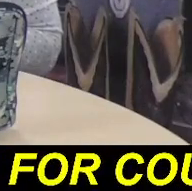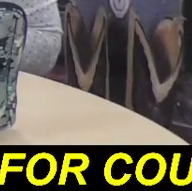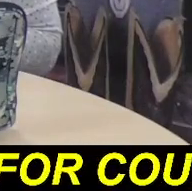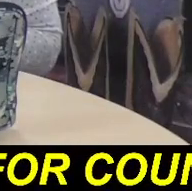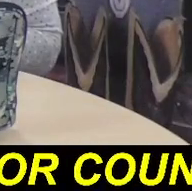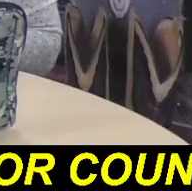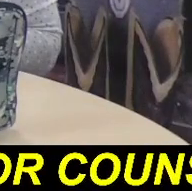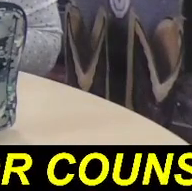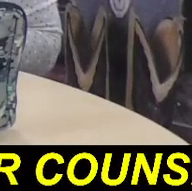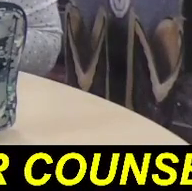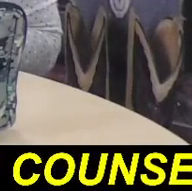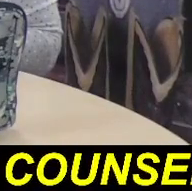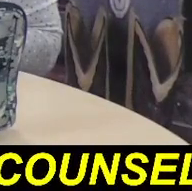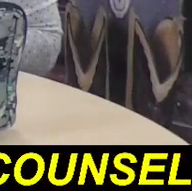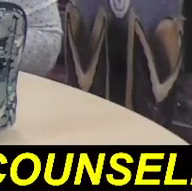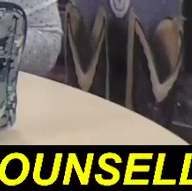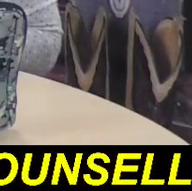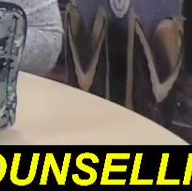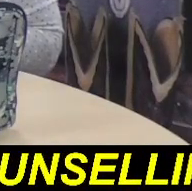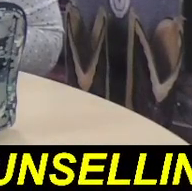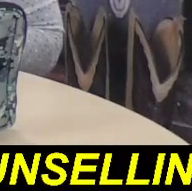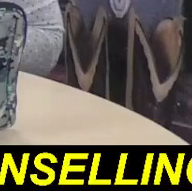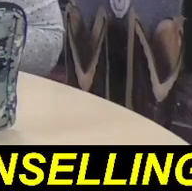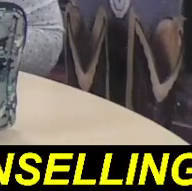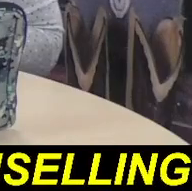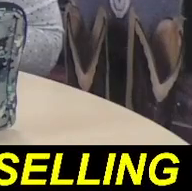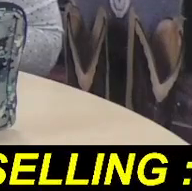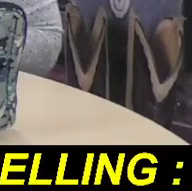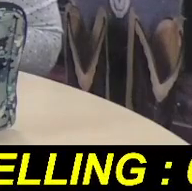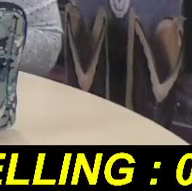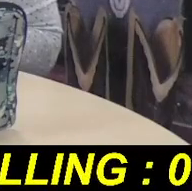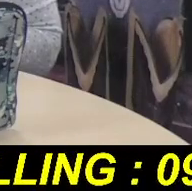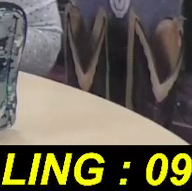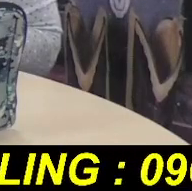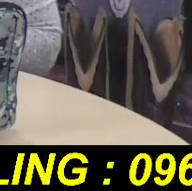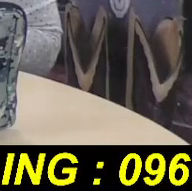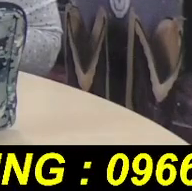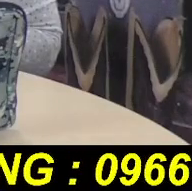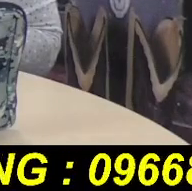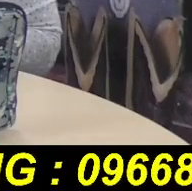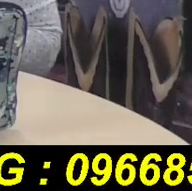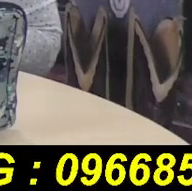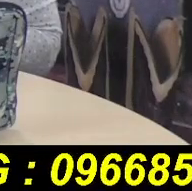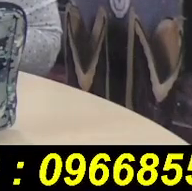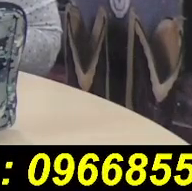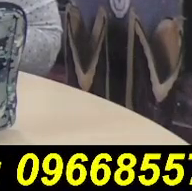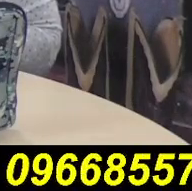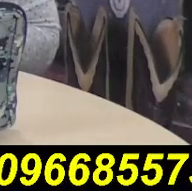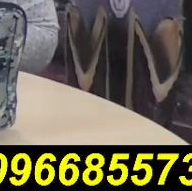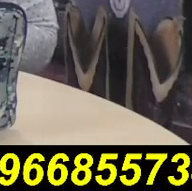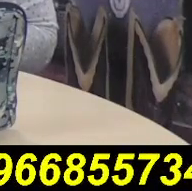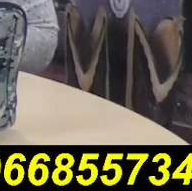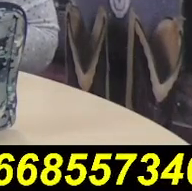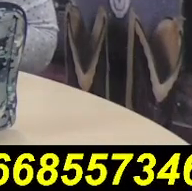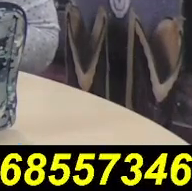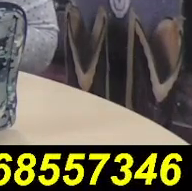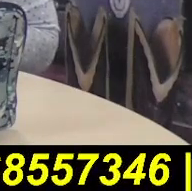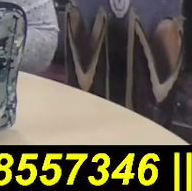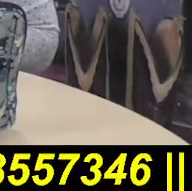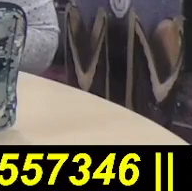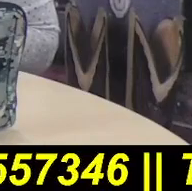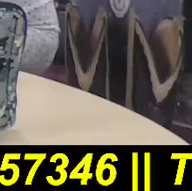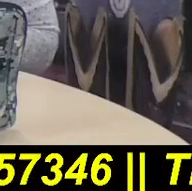k sabihin kung ano yung pinos natin kung ano yung nasa isip natin kung ano yung priority natin eh kung ang